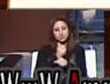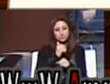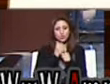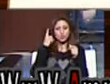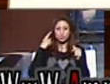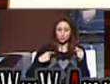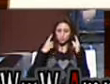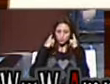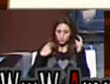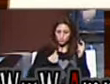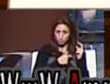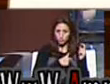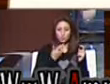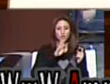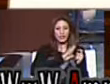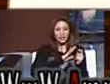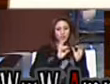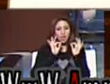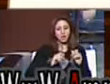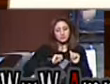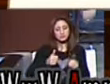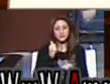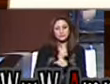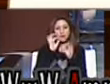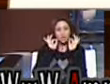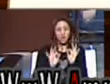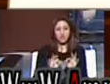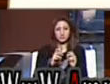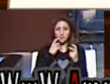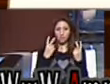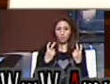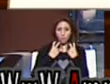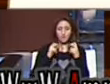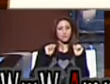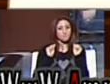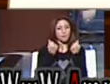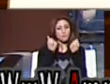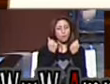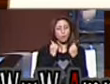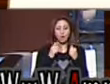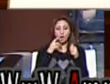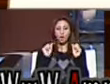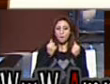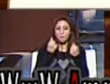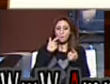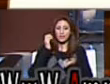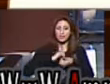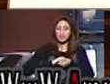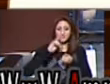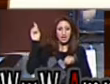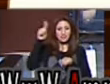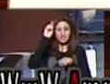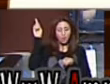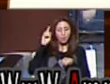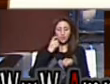نتيجته هتكون ايه؟ هتكون توقف مرفق العداله بالكامل. لكن الاكثر من هذا ان كمان ان لا يجوز